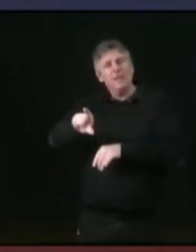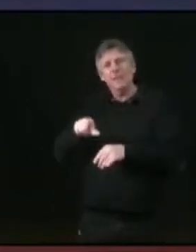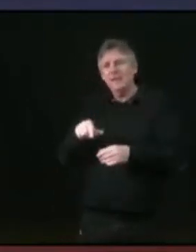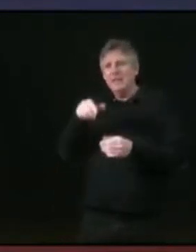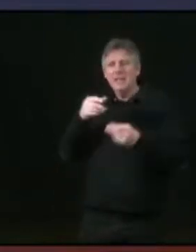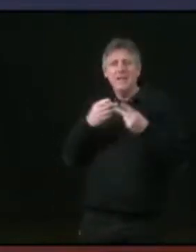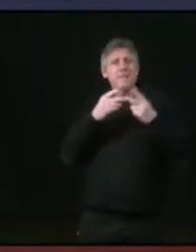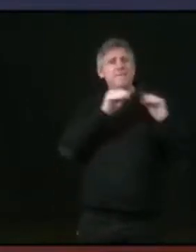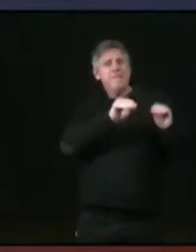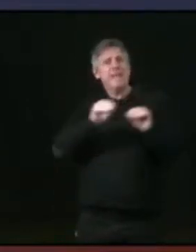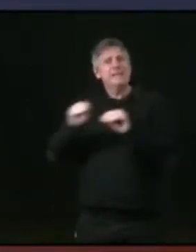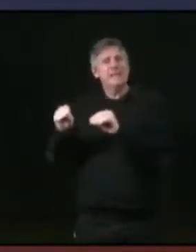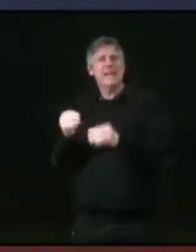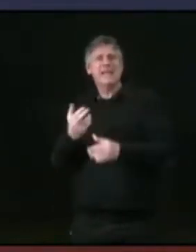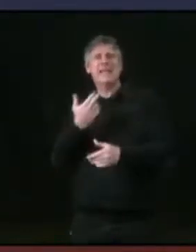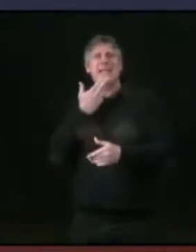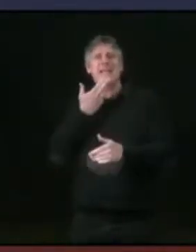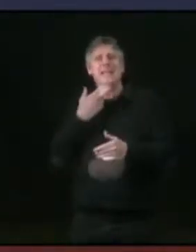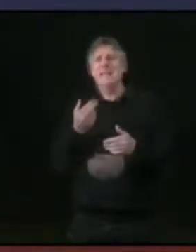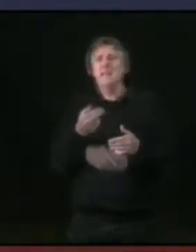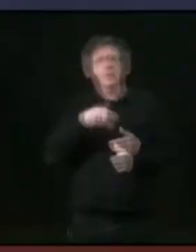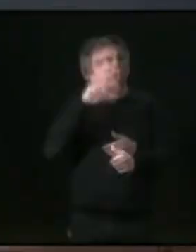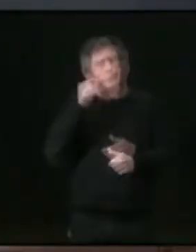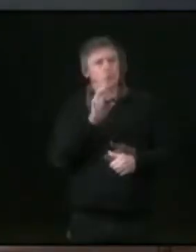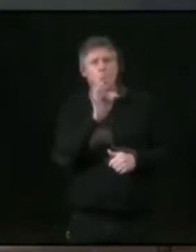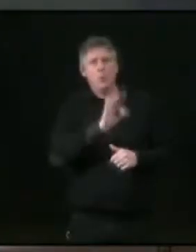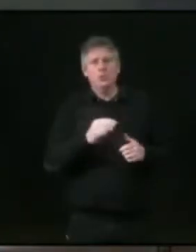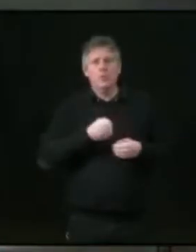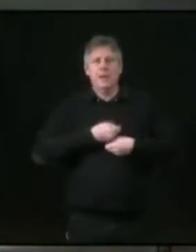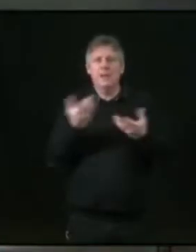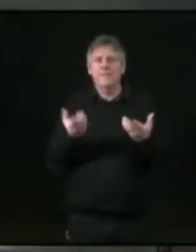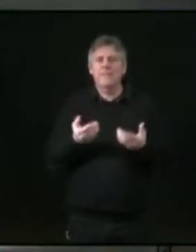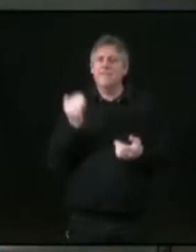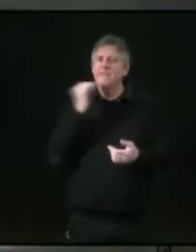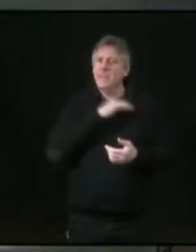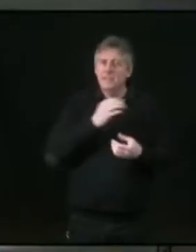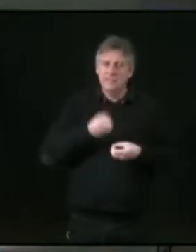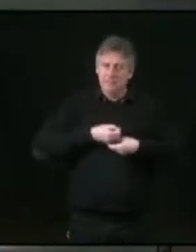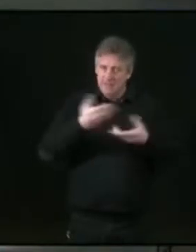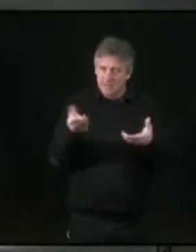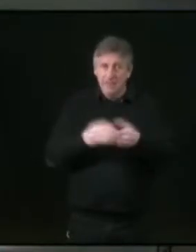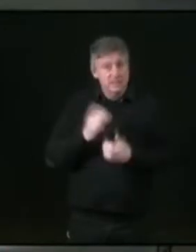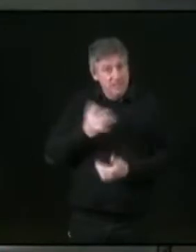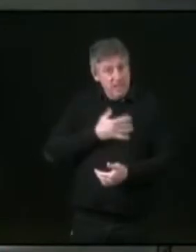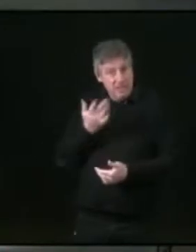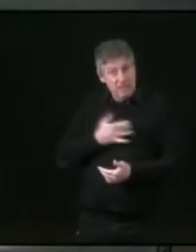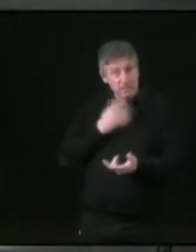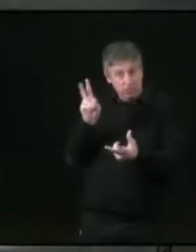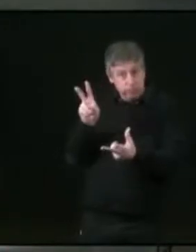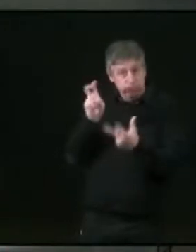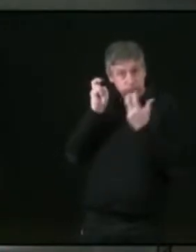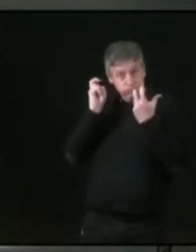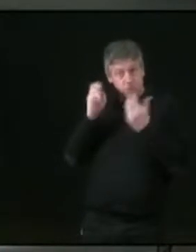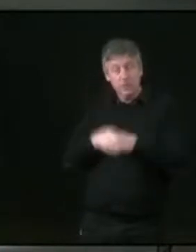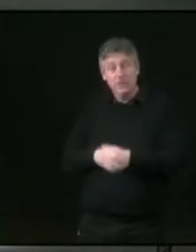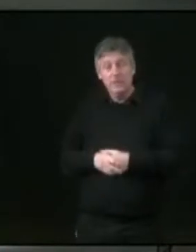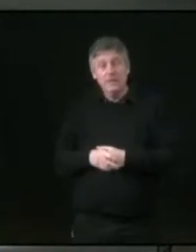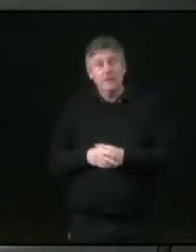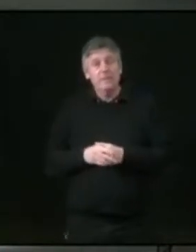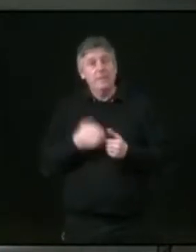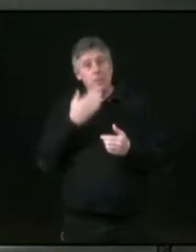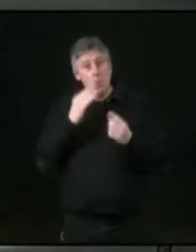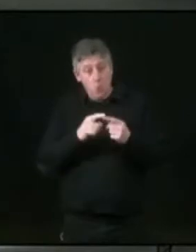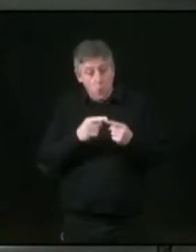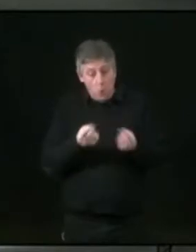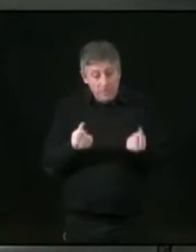qualité dans leur ville, du sud au nord au centre. Voilà. Oui, très très brièvement. C'est intéressant, mais en fait, on aurait dû discuter de ça en